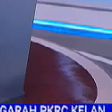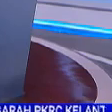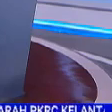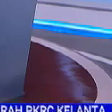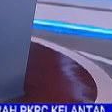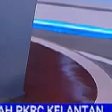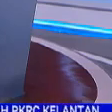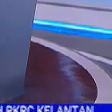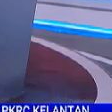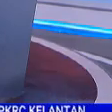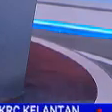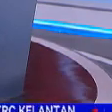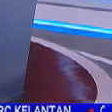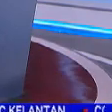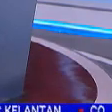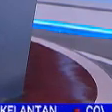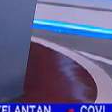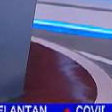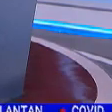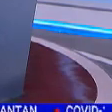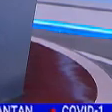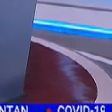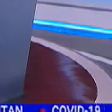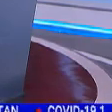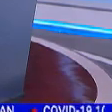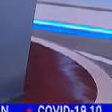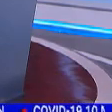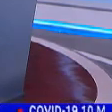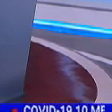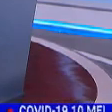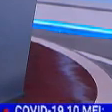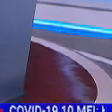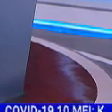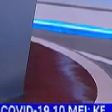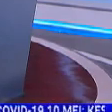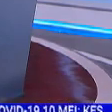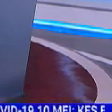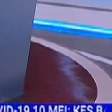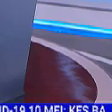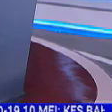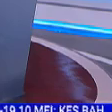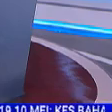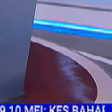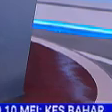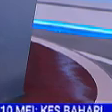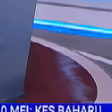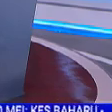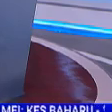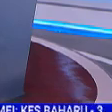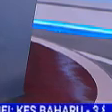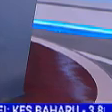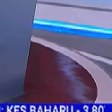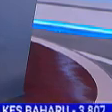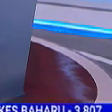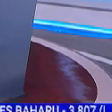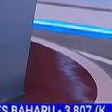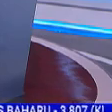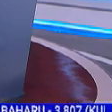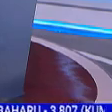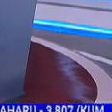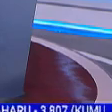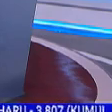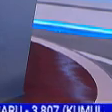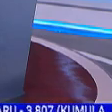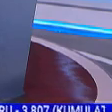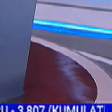Azidi Abdullah dari Kelantan dengan paparan utamanya mengenai pelaksanaan PKP yang sedikit sebanyak menjejaskan jualan menjelang